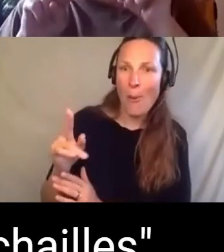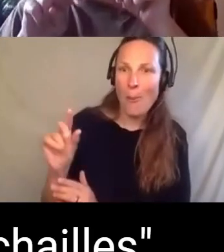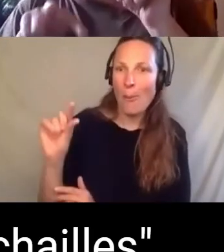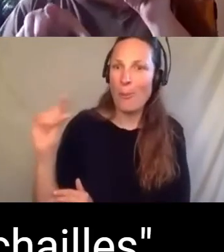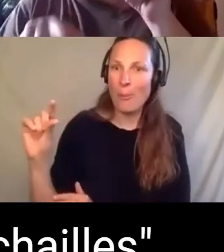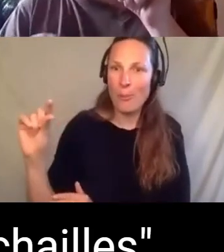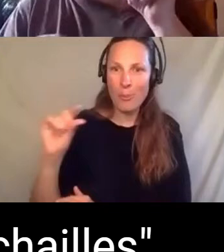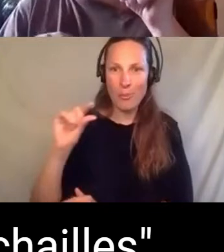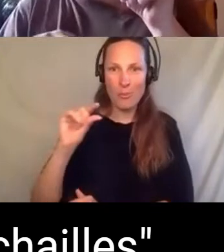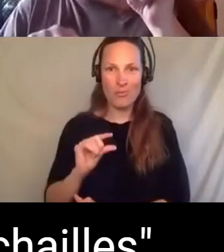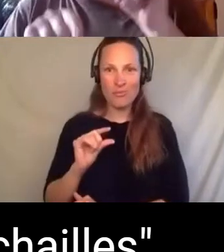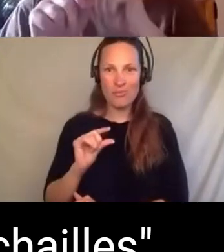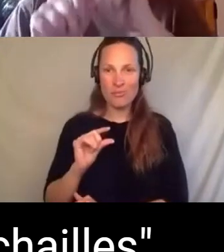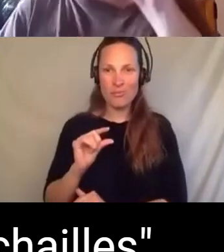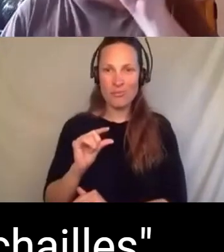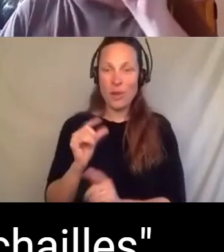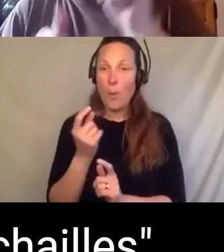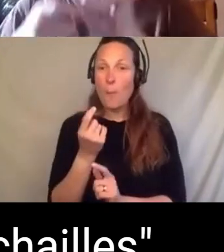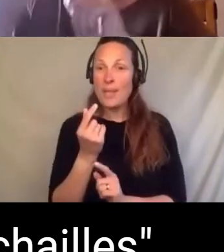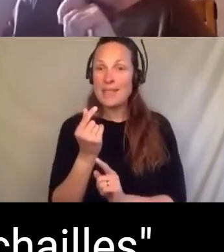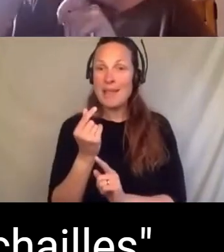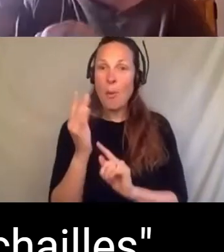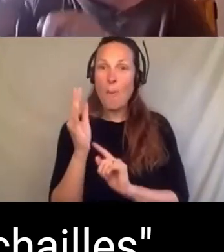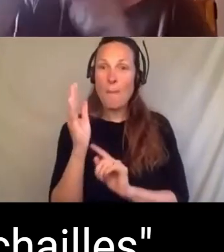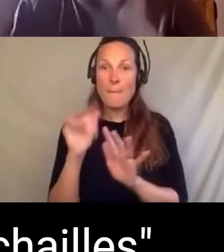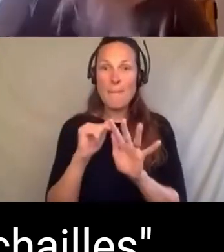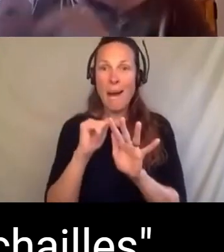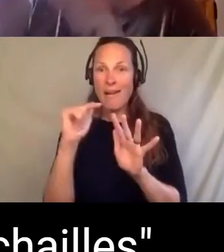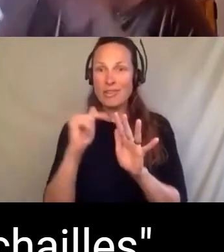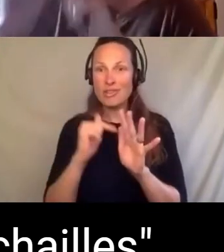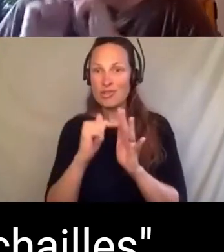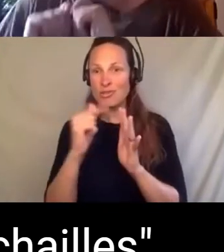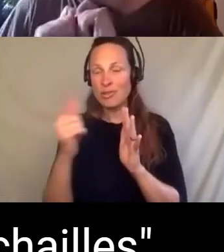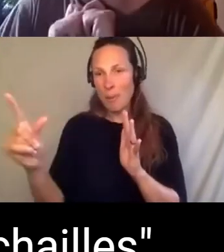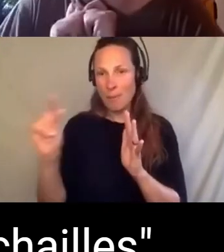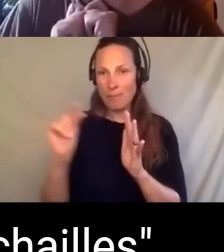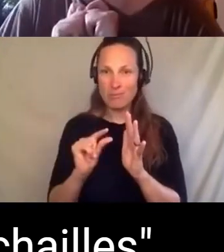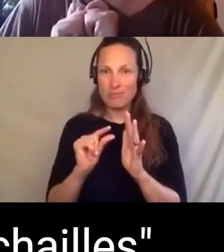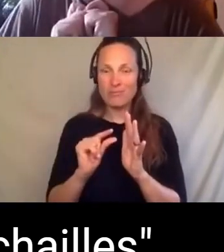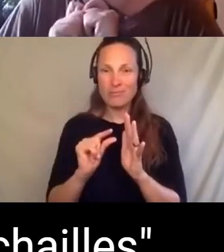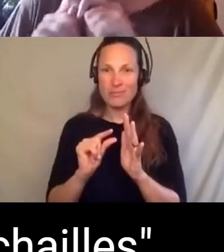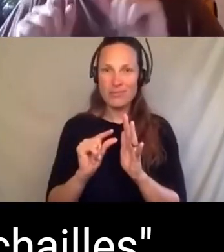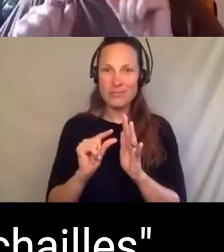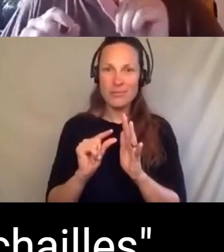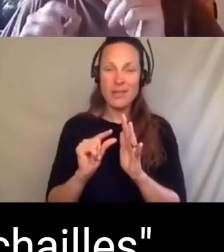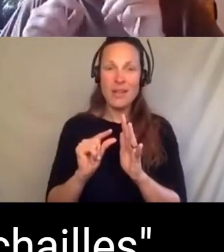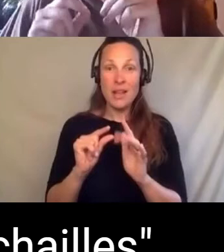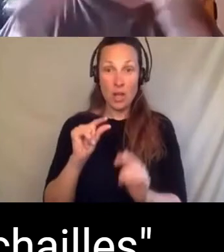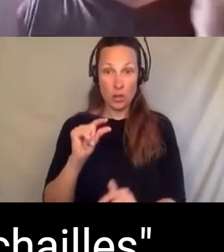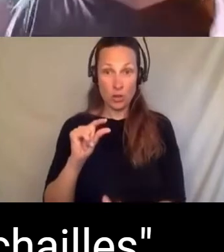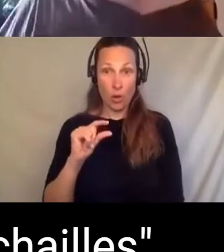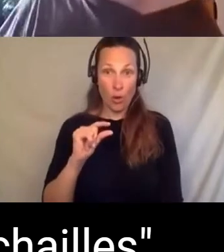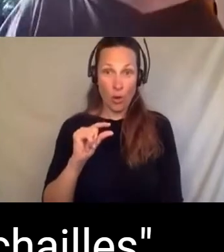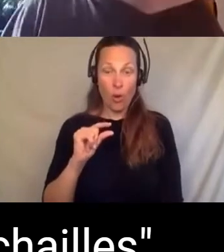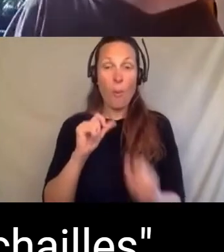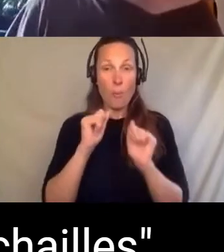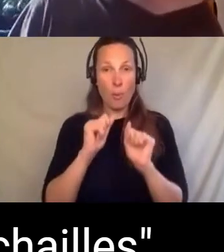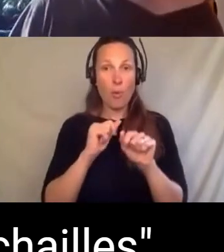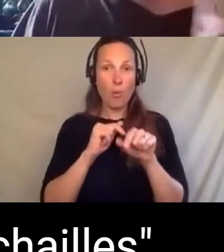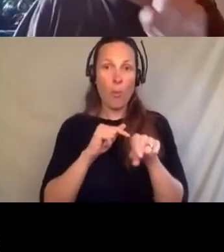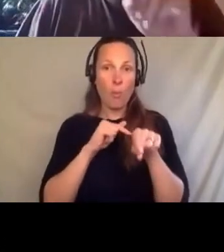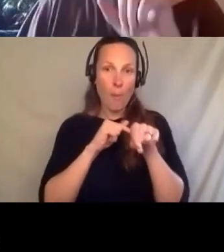vous pouvez couper quelques petites branchailles sur le romarin de votre ami et faire des